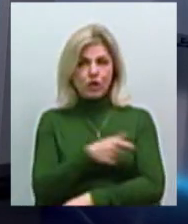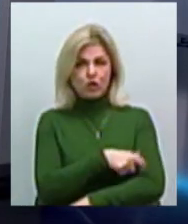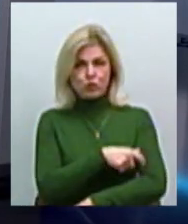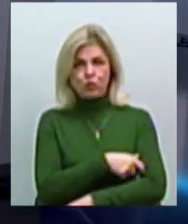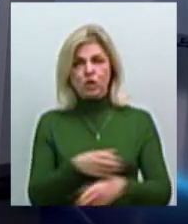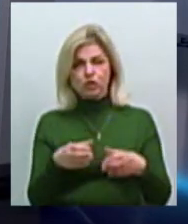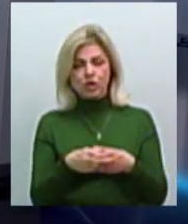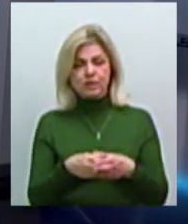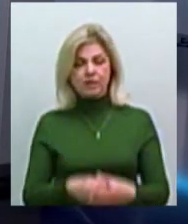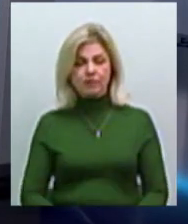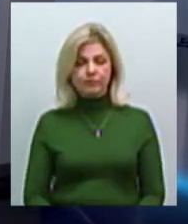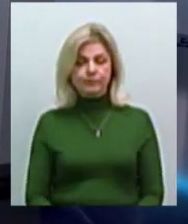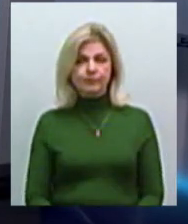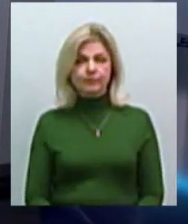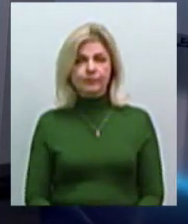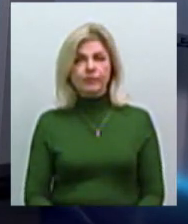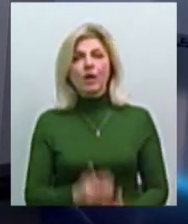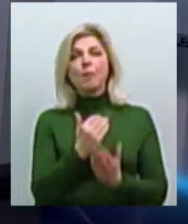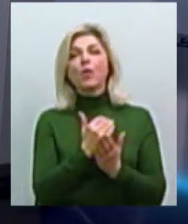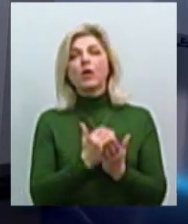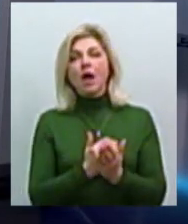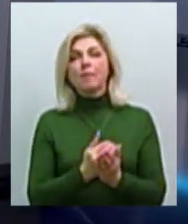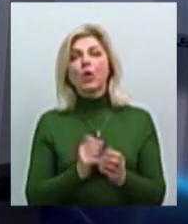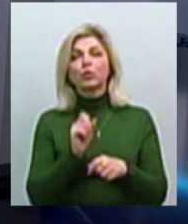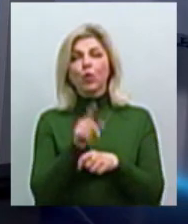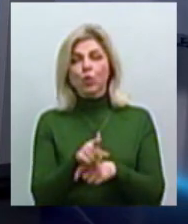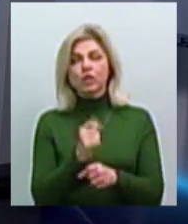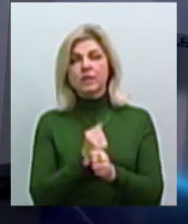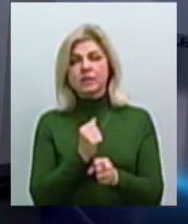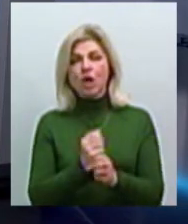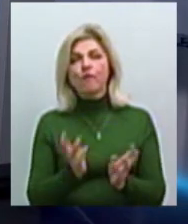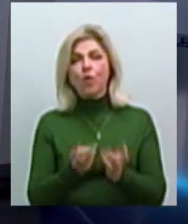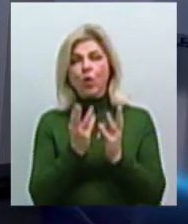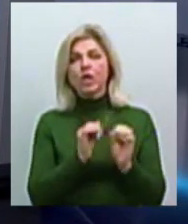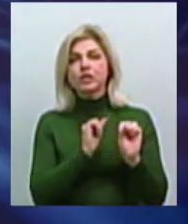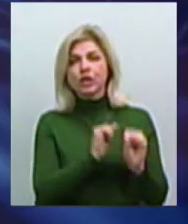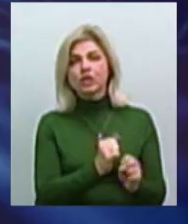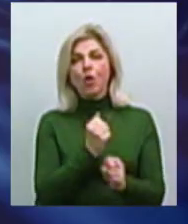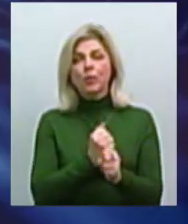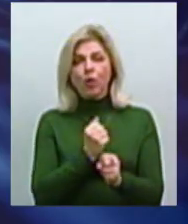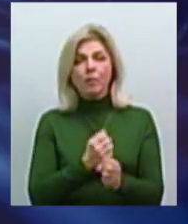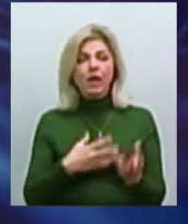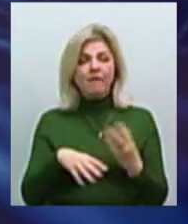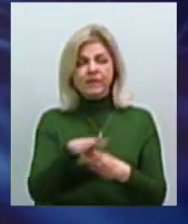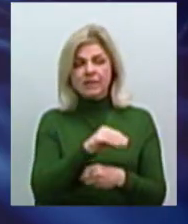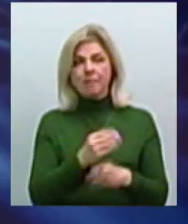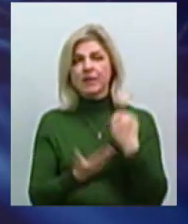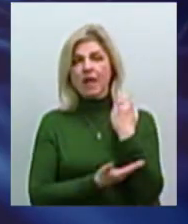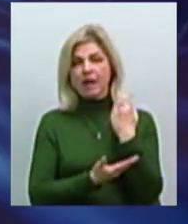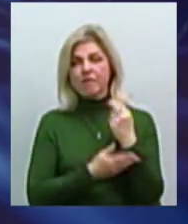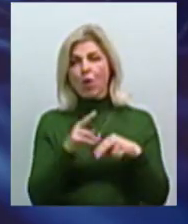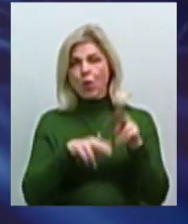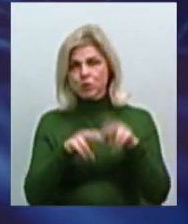частина. В рамках доручення планується зробити вогнезахисну обробку всім дерев'яним конструкціям. Це